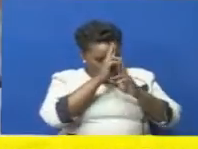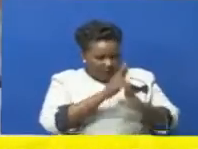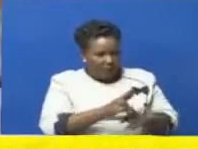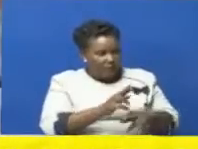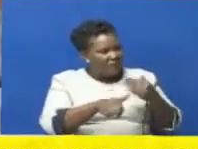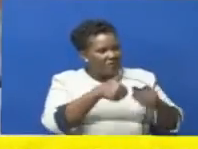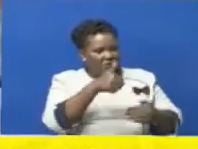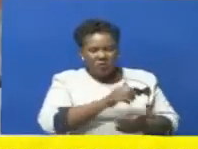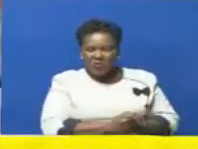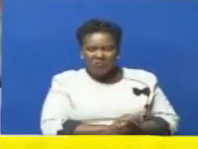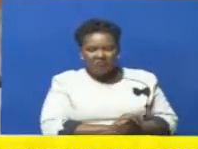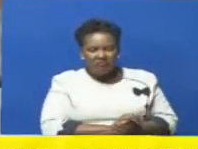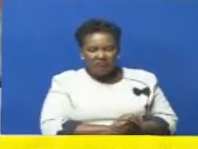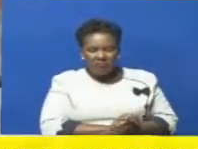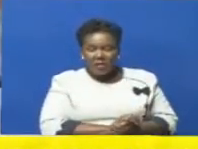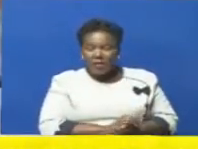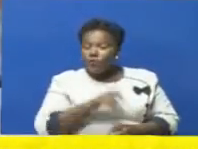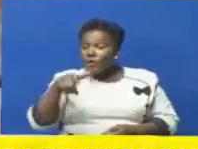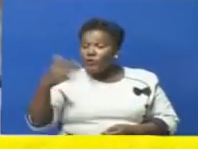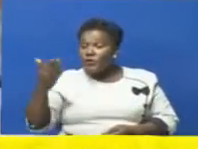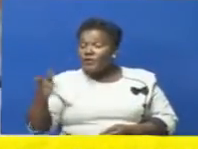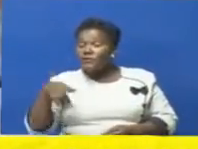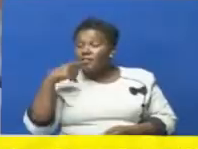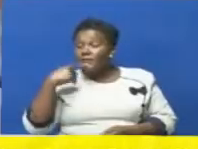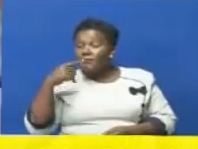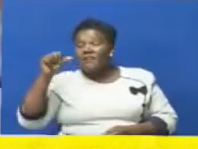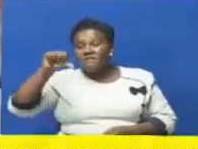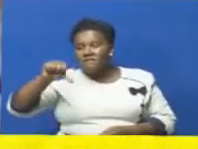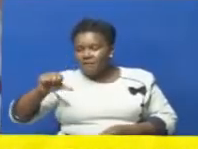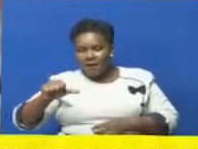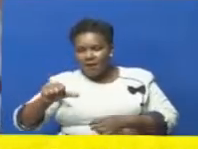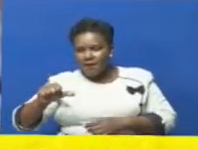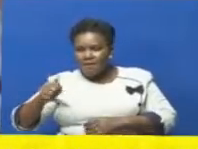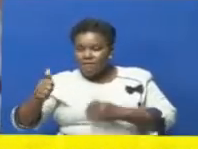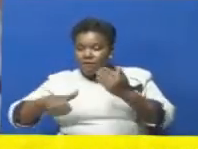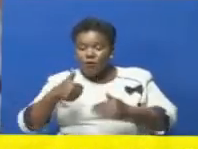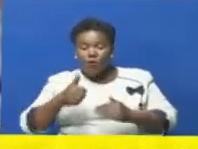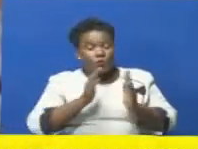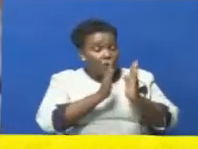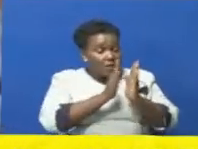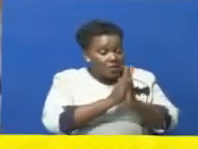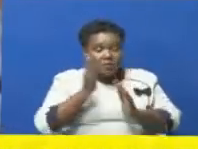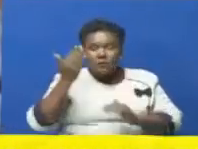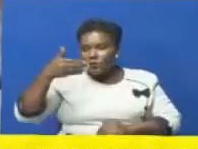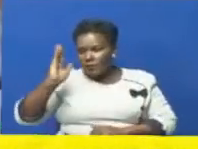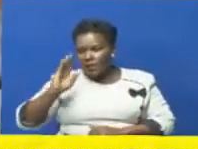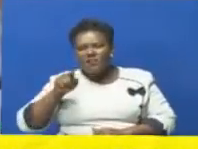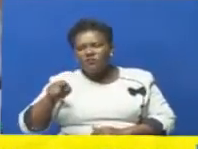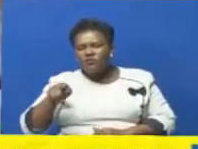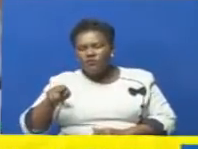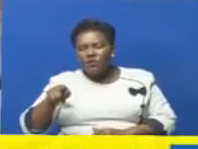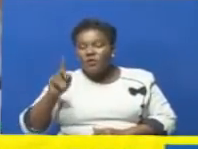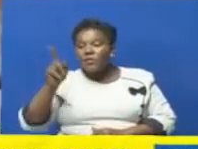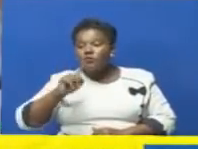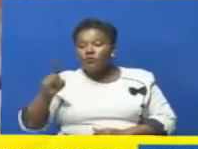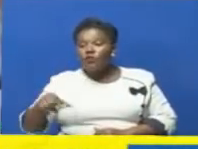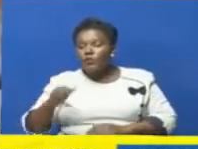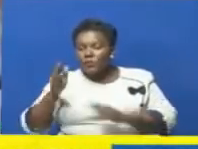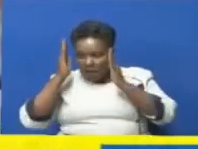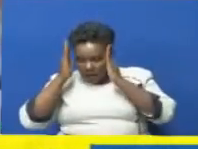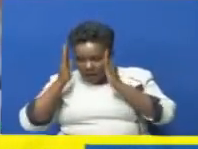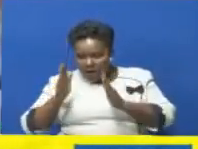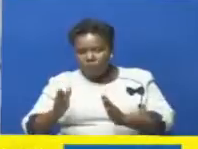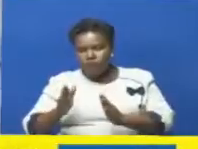dini au wa serikali. Anafikia mtu kuwa na ujasiri wa namna hiyo, kule ni kukosa maadili na kukosa